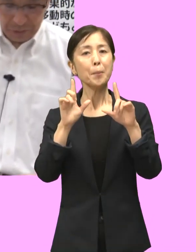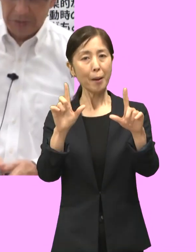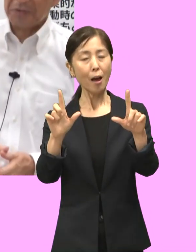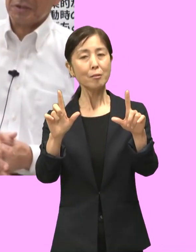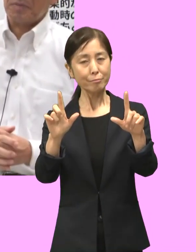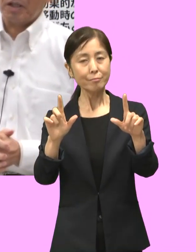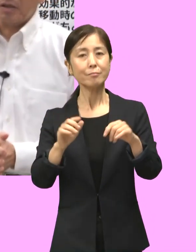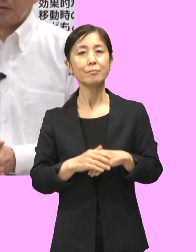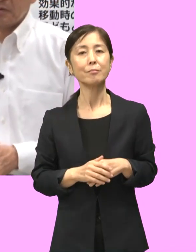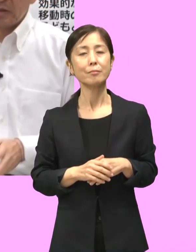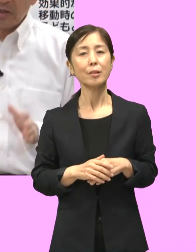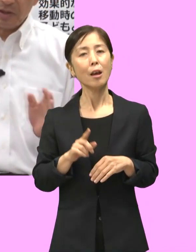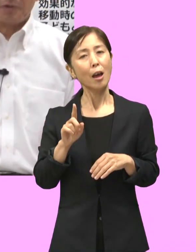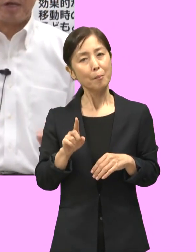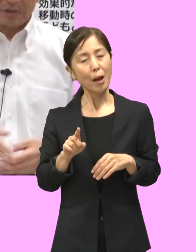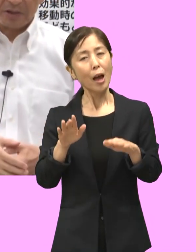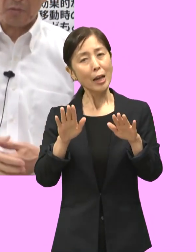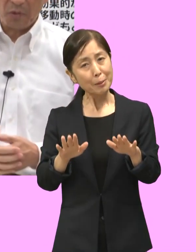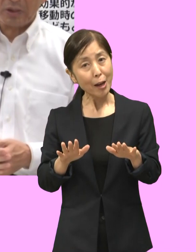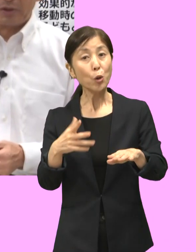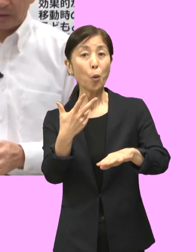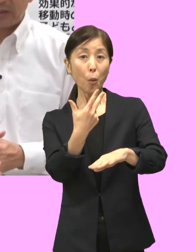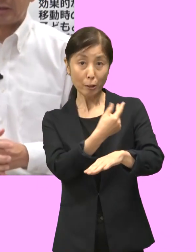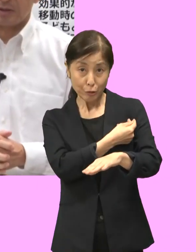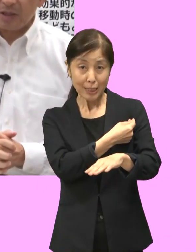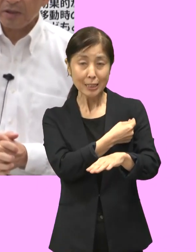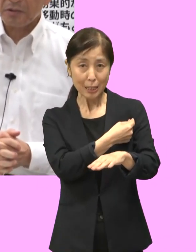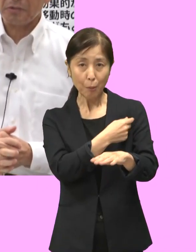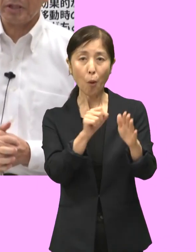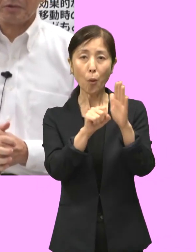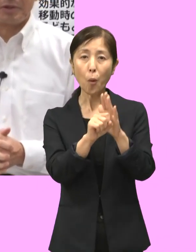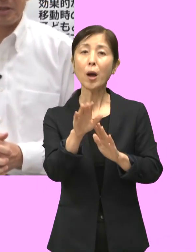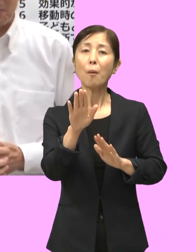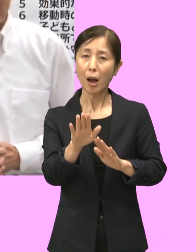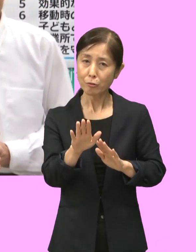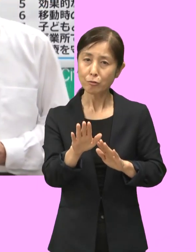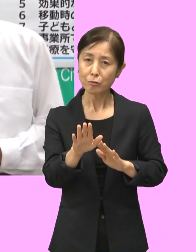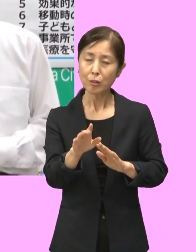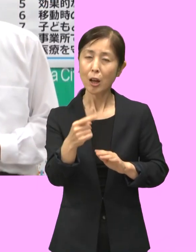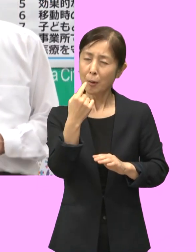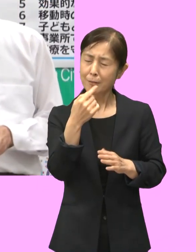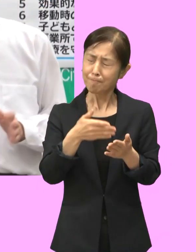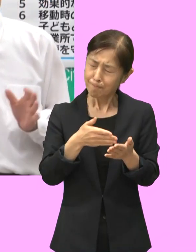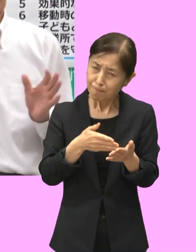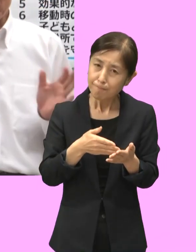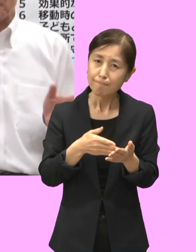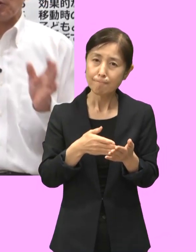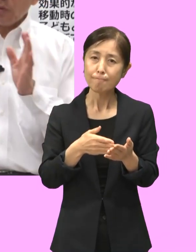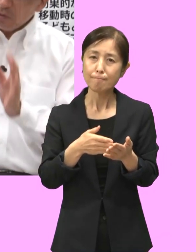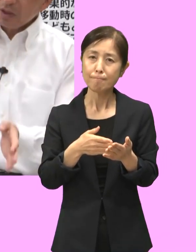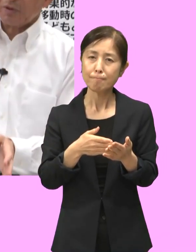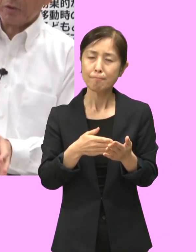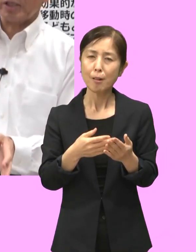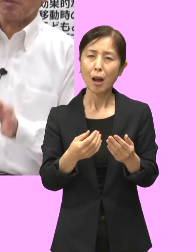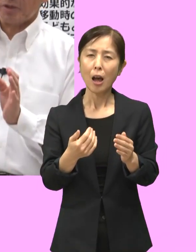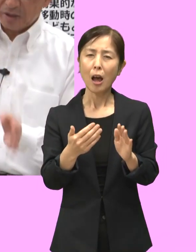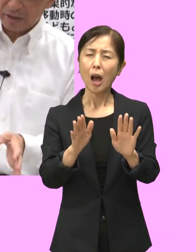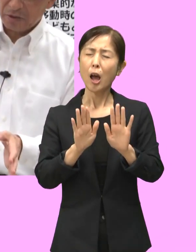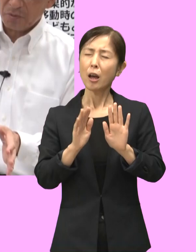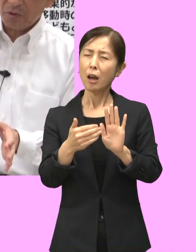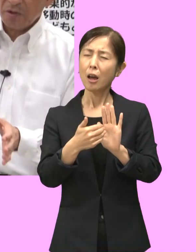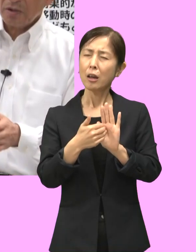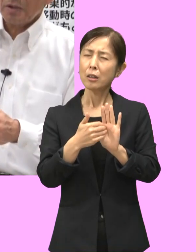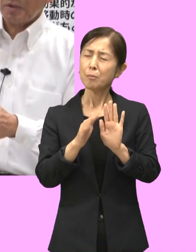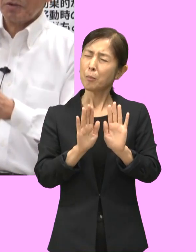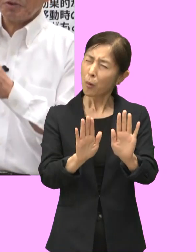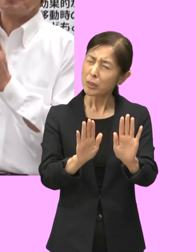ことによってというか、現在のワクチンでも効果はあるわけですね。特に私申し上げているのは、確かに予防効果は弱いかもしれない